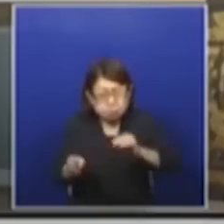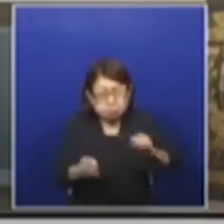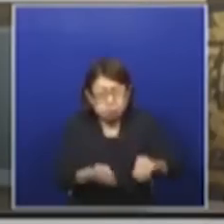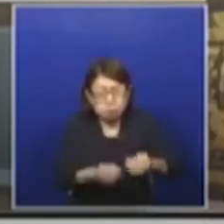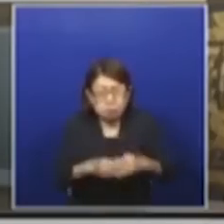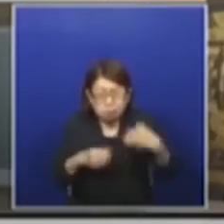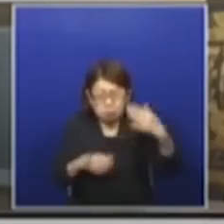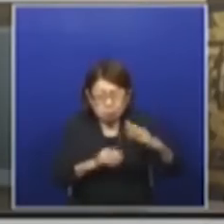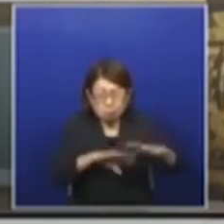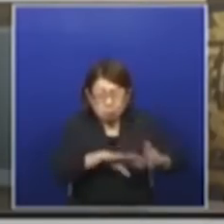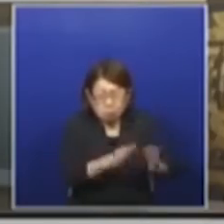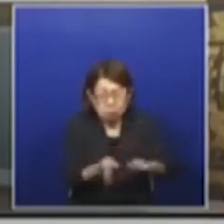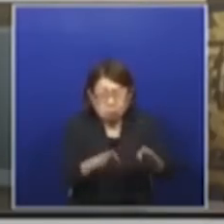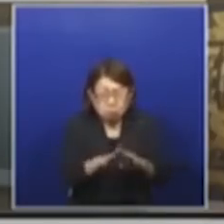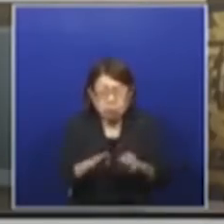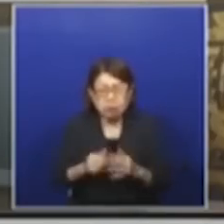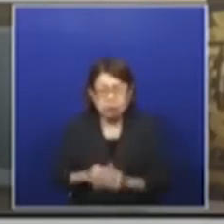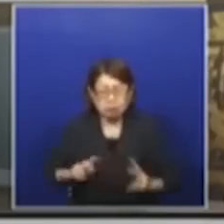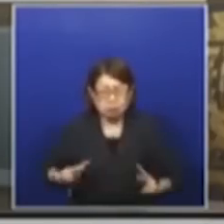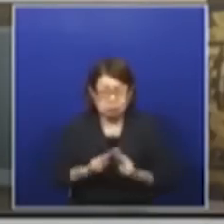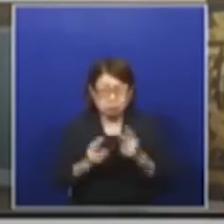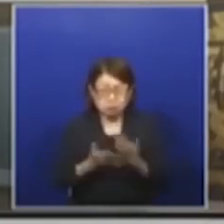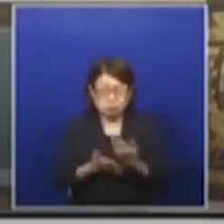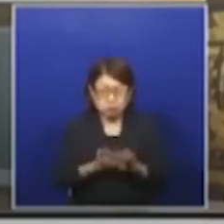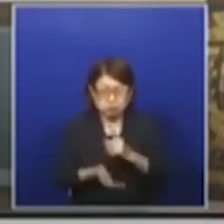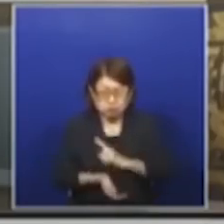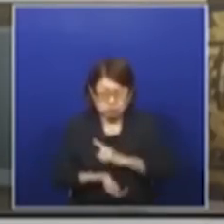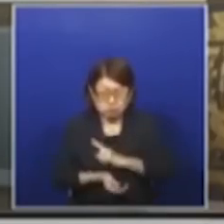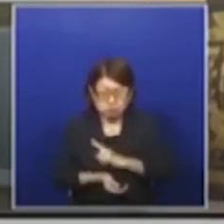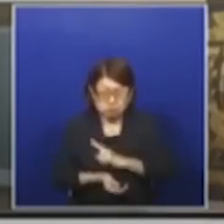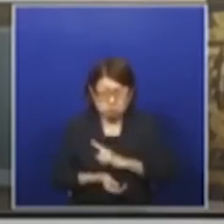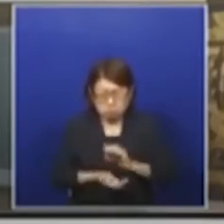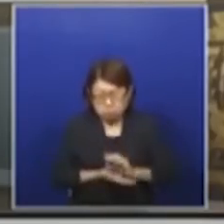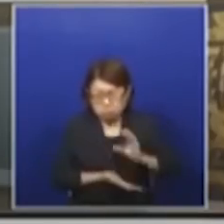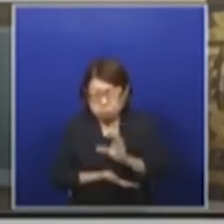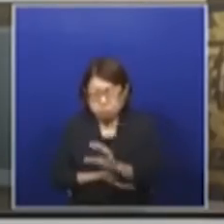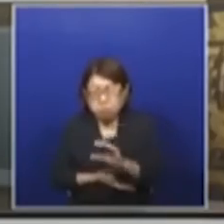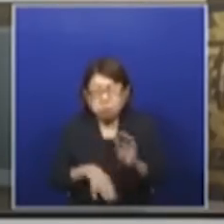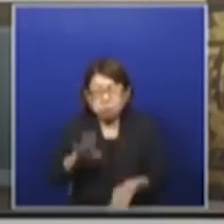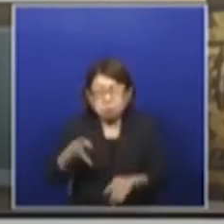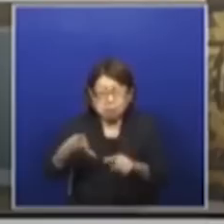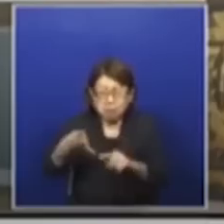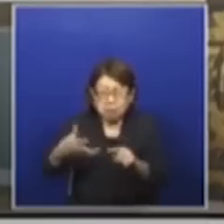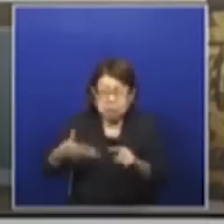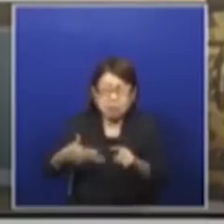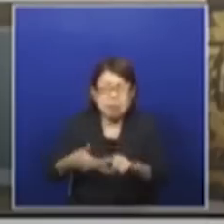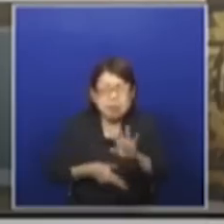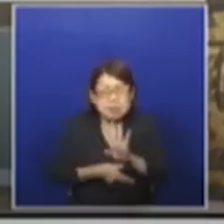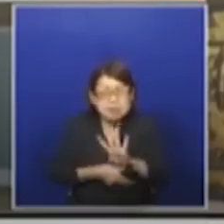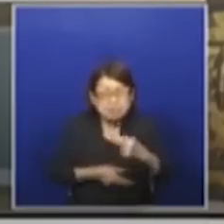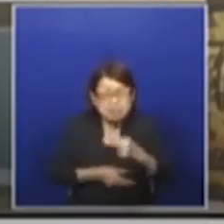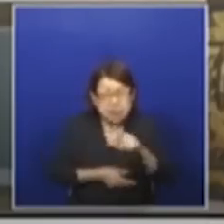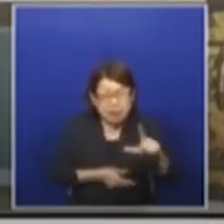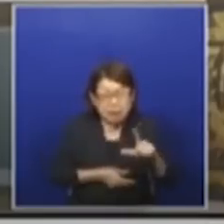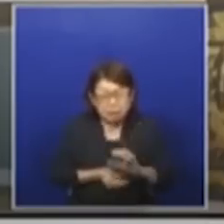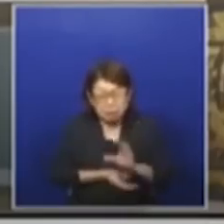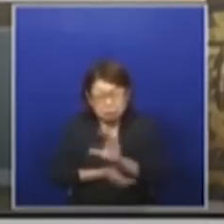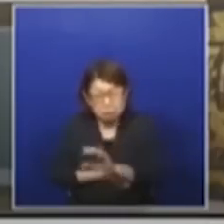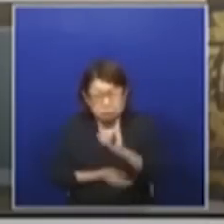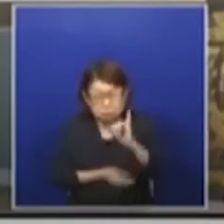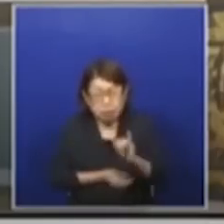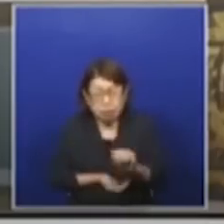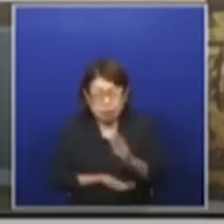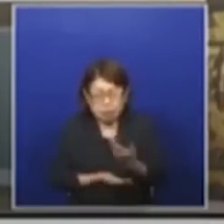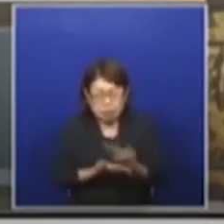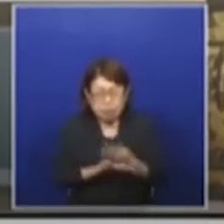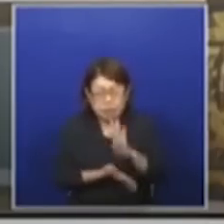ความเสียหายขึ้นมากระทรวงการคลังจะต้องเข้าไปชดใช้ได้สูงสุดถึง 40,000 ล้านบาทซึ่งตรงนี้ก็คือภาษี